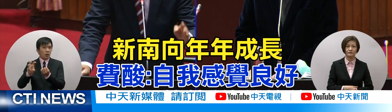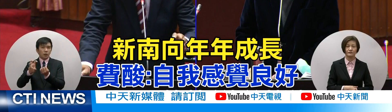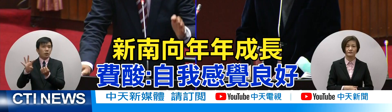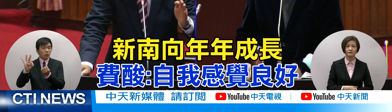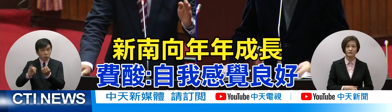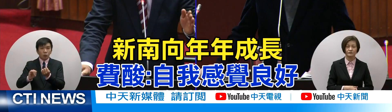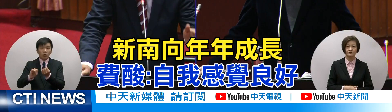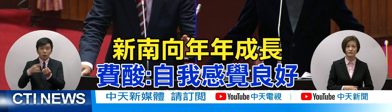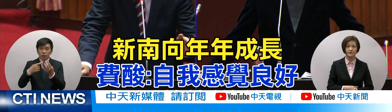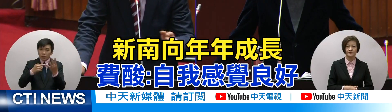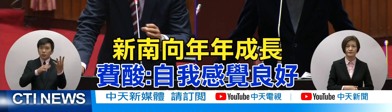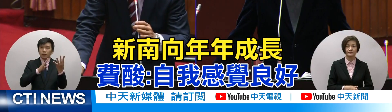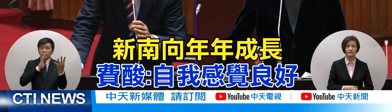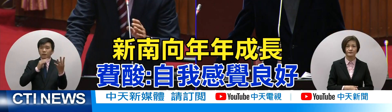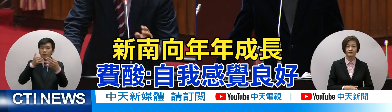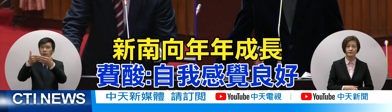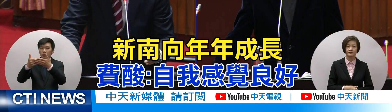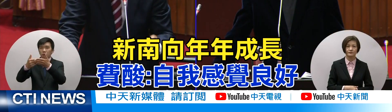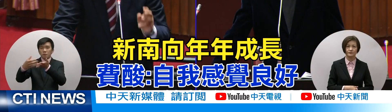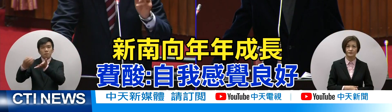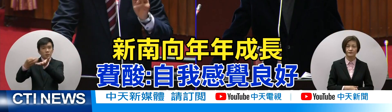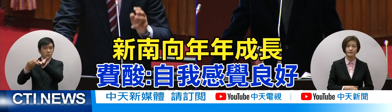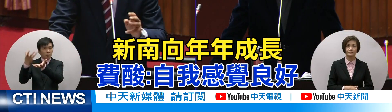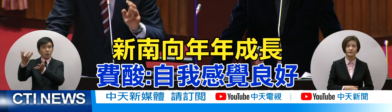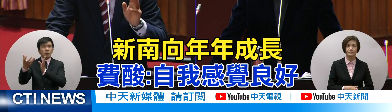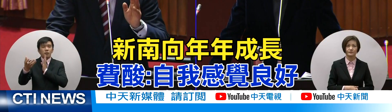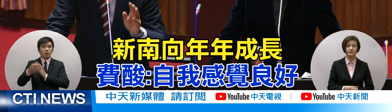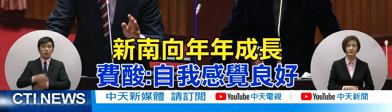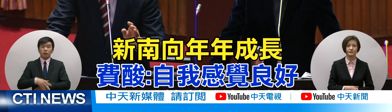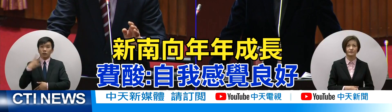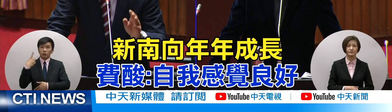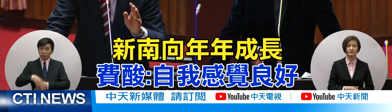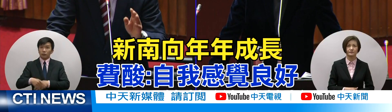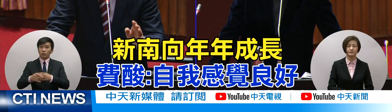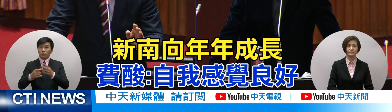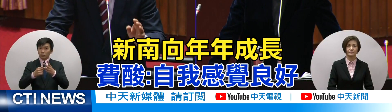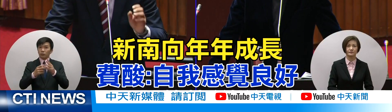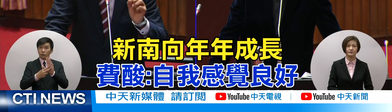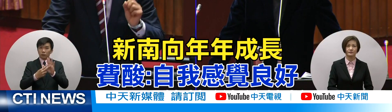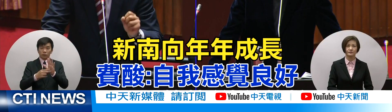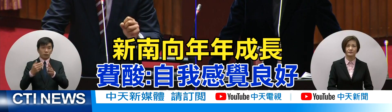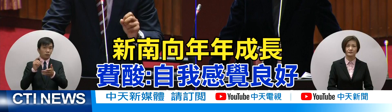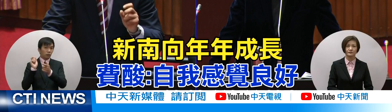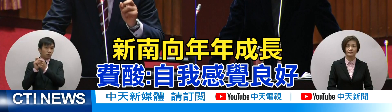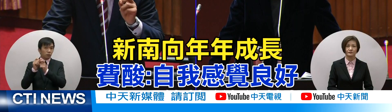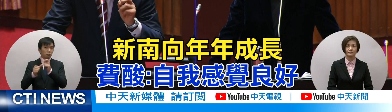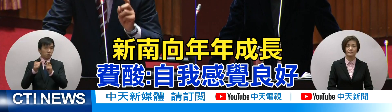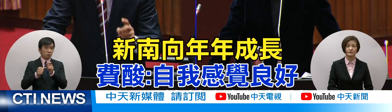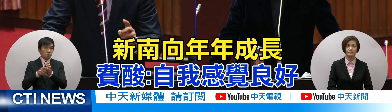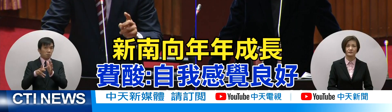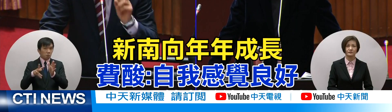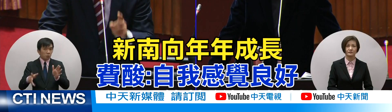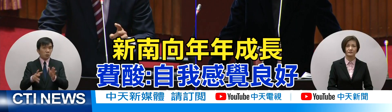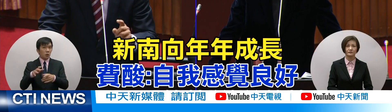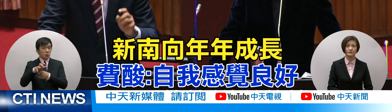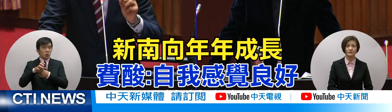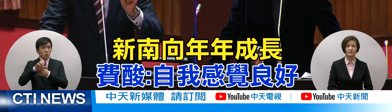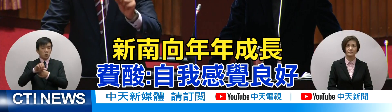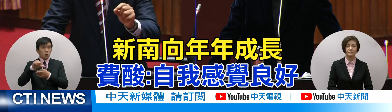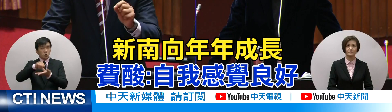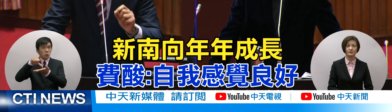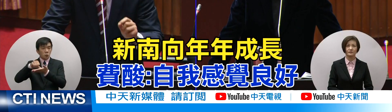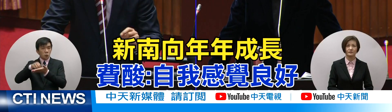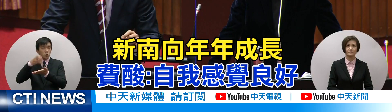比较卖到对岸的水果比较多。第三个，这5年来新南向农产贸易至少